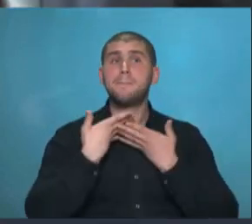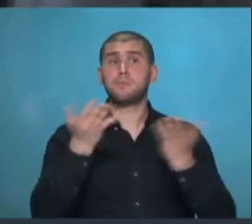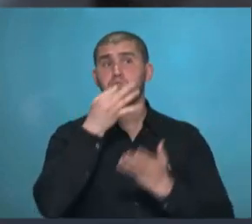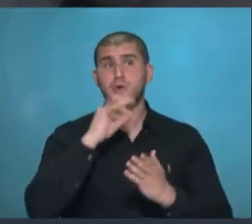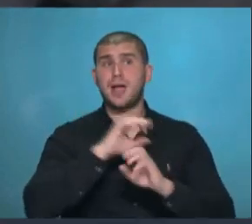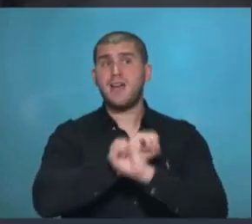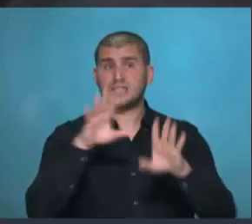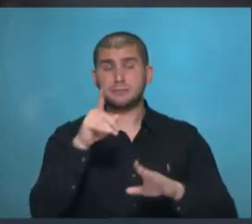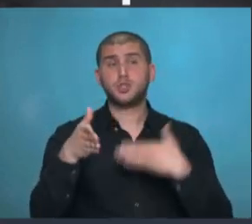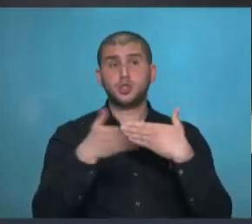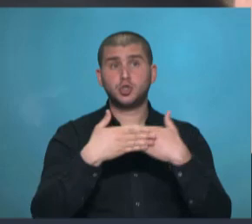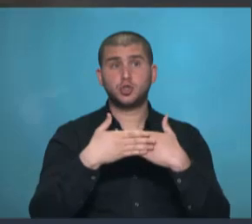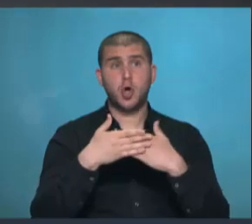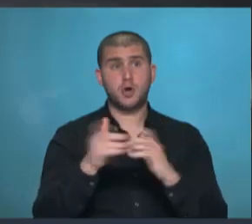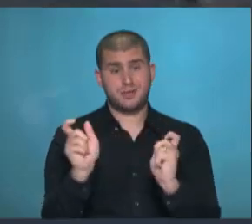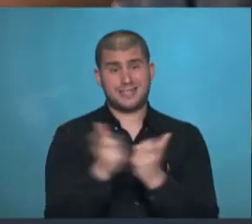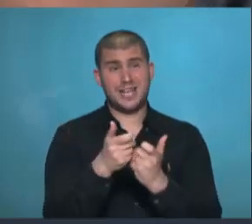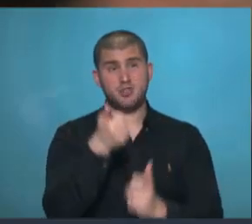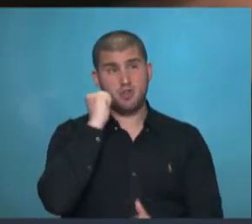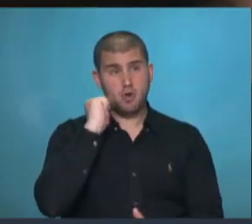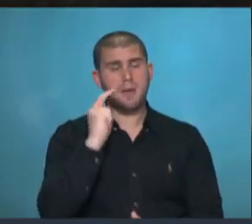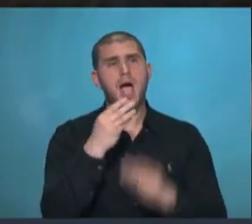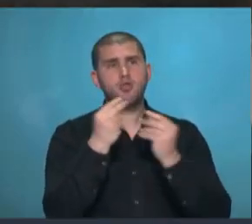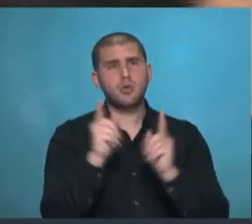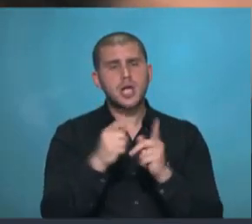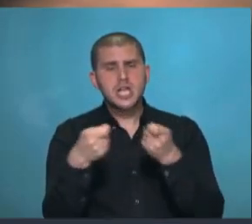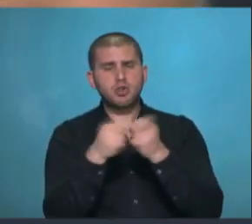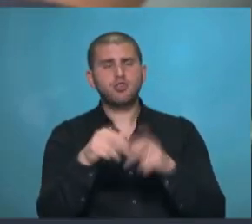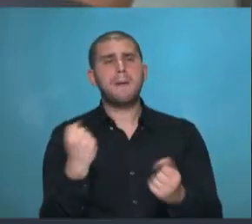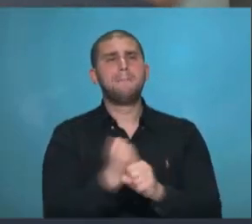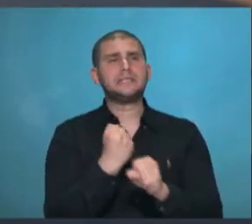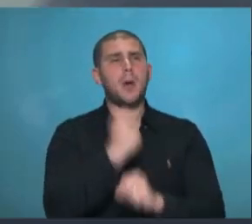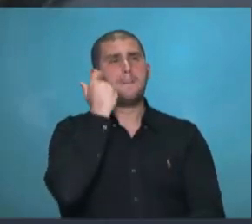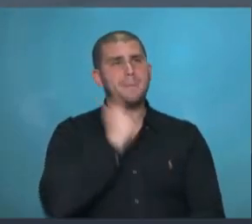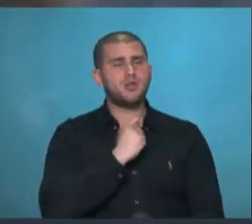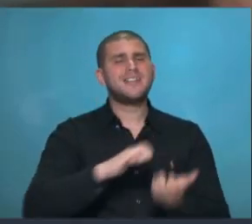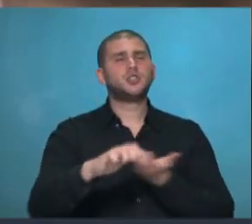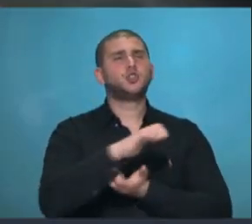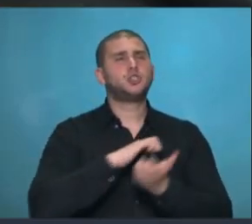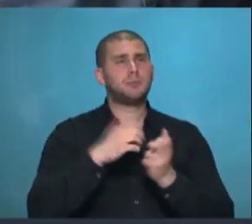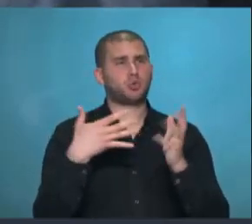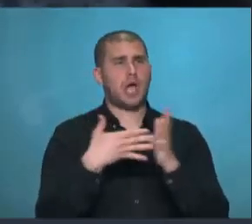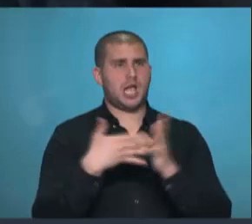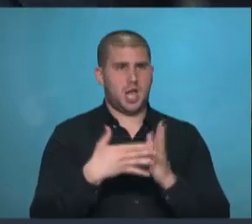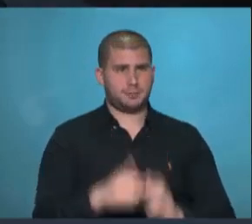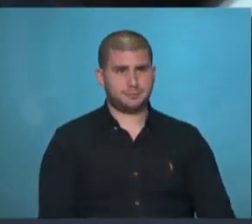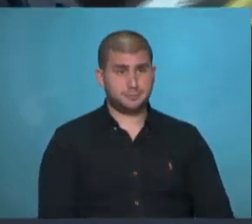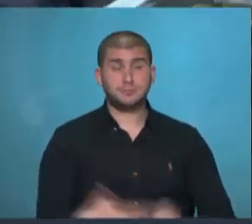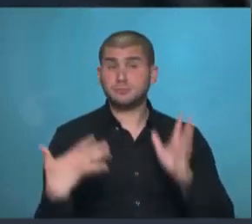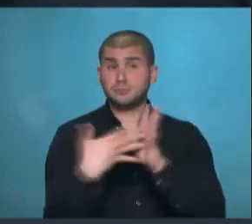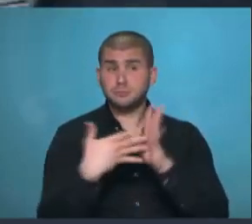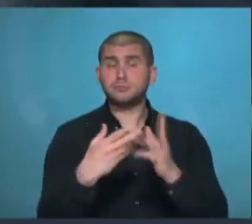אשתו שנעצרה עמו שלשום חשודה בקשירת קשר לביצוע פשע ובשיבוש מהלכי חקירה. חקירה